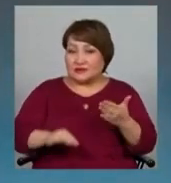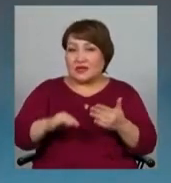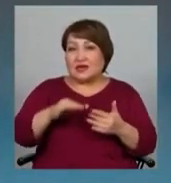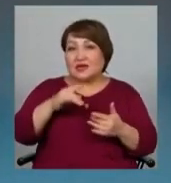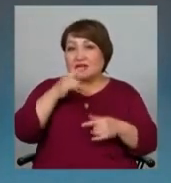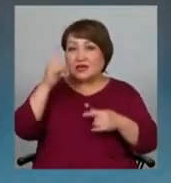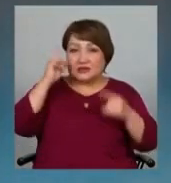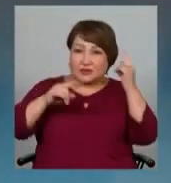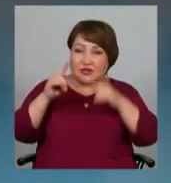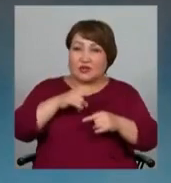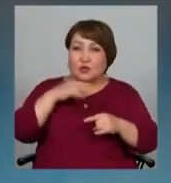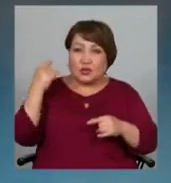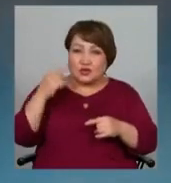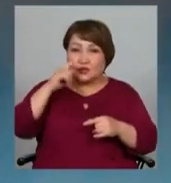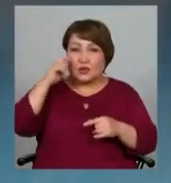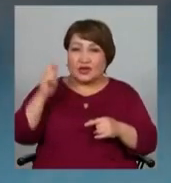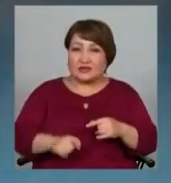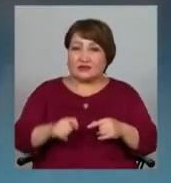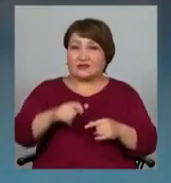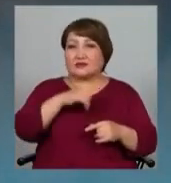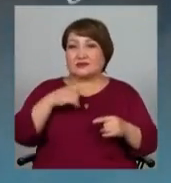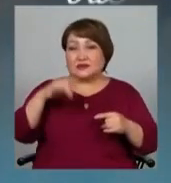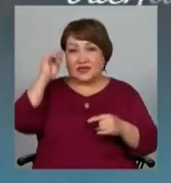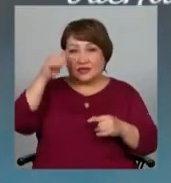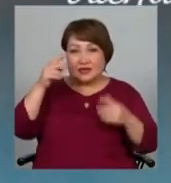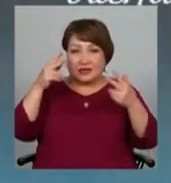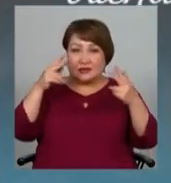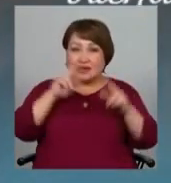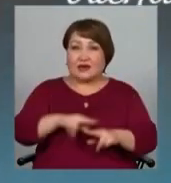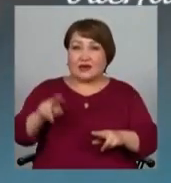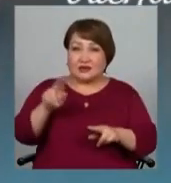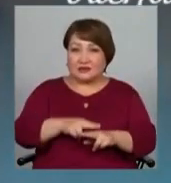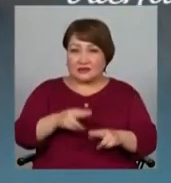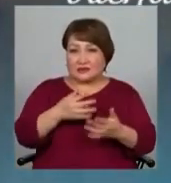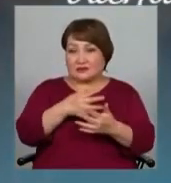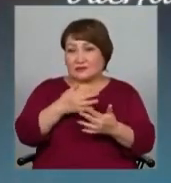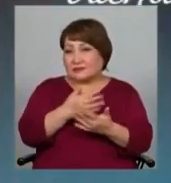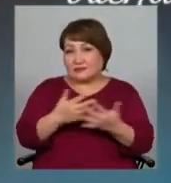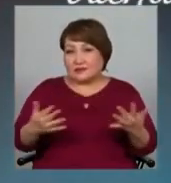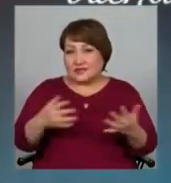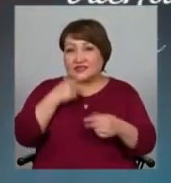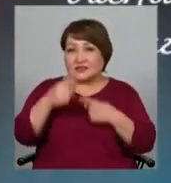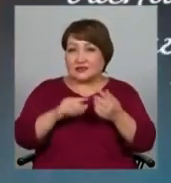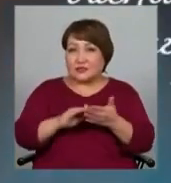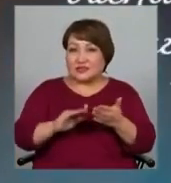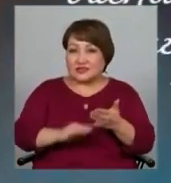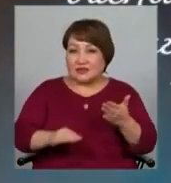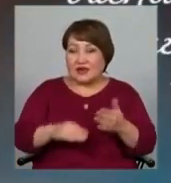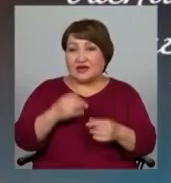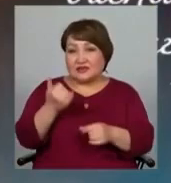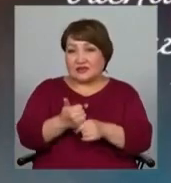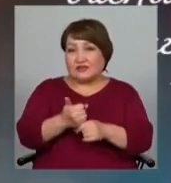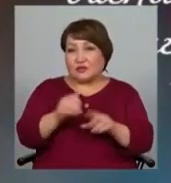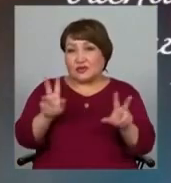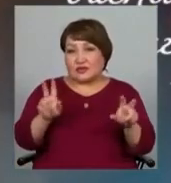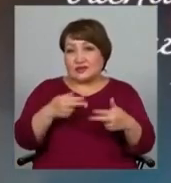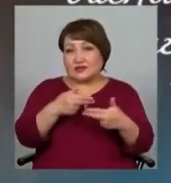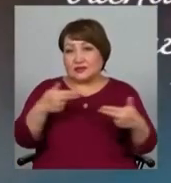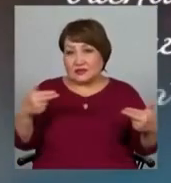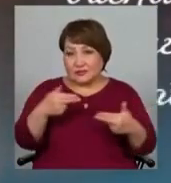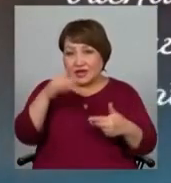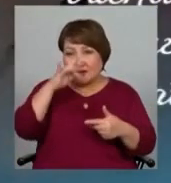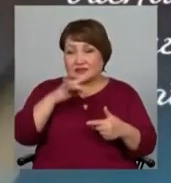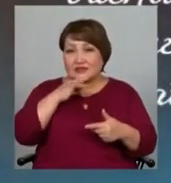беларусь, өзбек, ұйғыр, қырғыз тілдерінде жарық көрген. Романдарының басты тақырыбы қазақ елінің тарихы. Қаламгер 1962